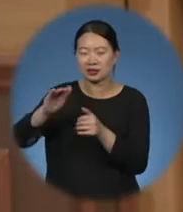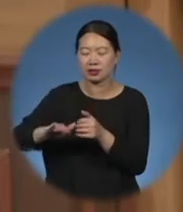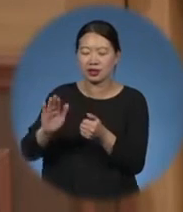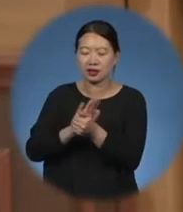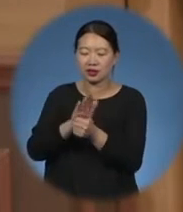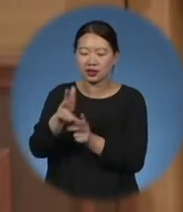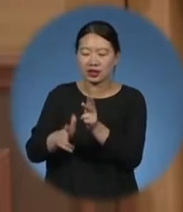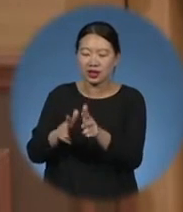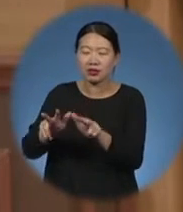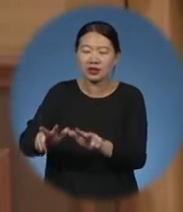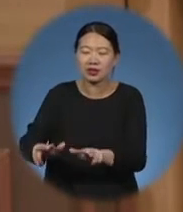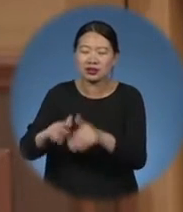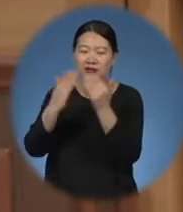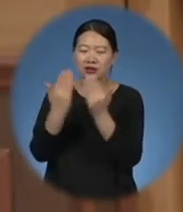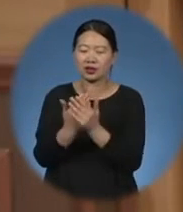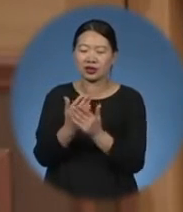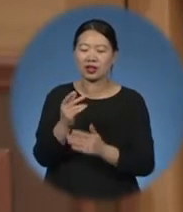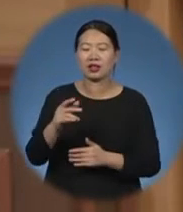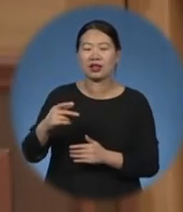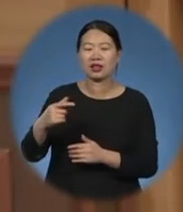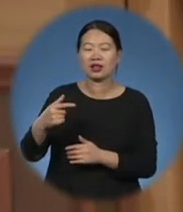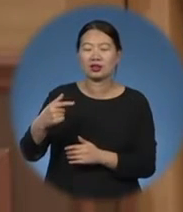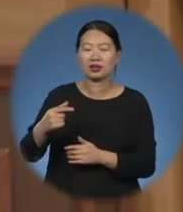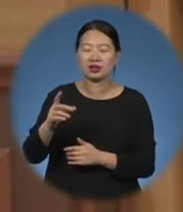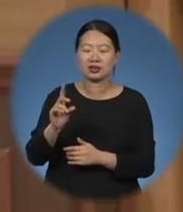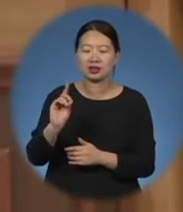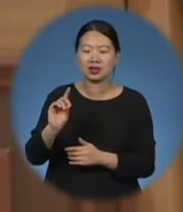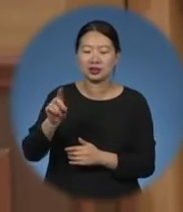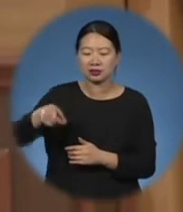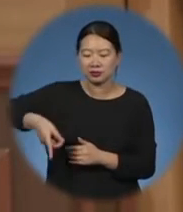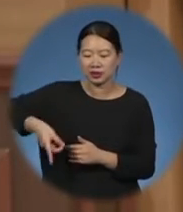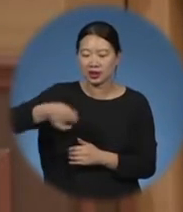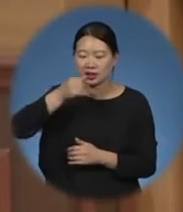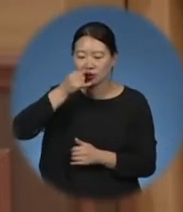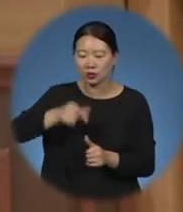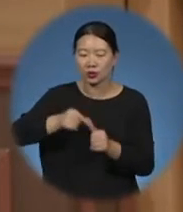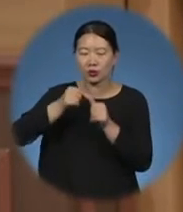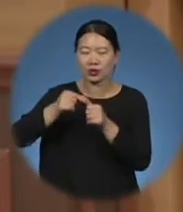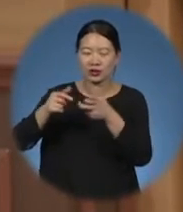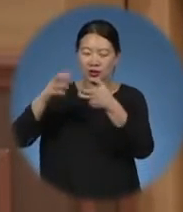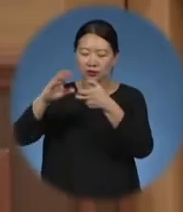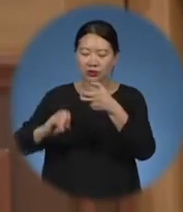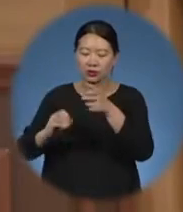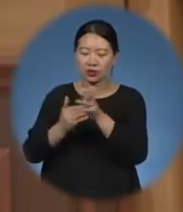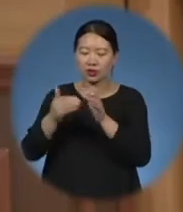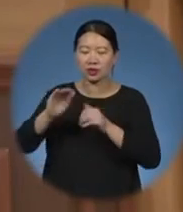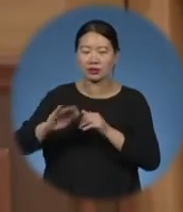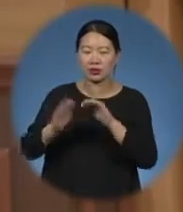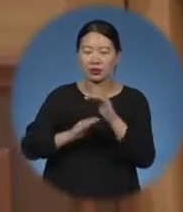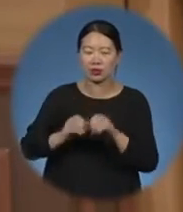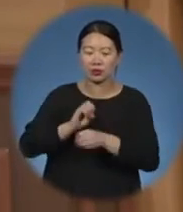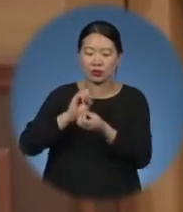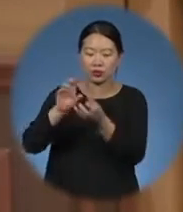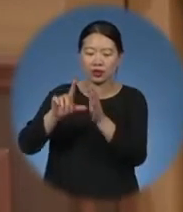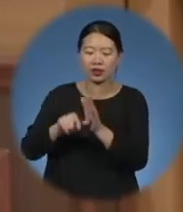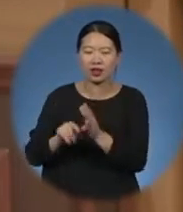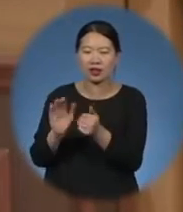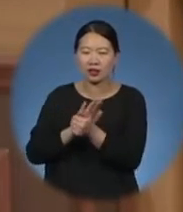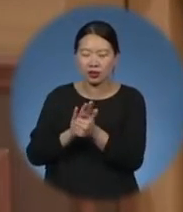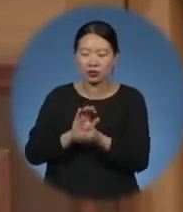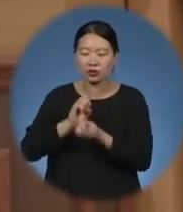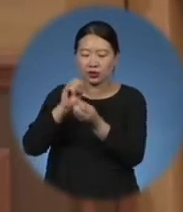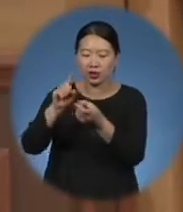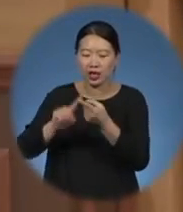산업이 전체적인 GDP에서 한 60% 정도 되고 고용이 한 70% 정도 되지만 예. 공공 조달에서 서비스를 조달을 해서 하는